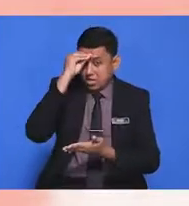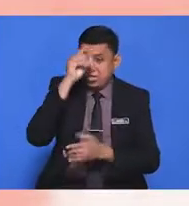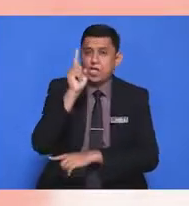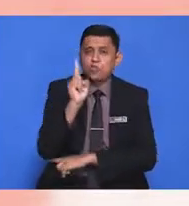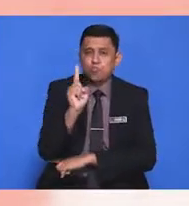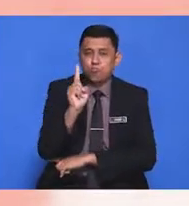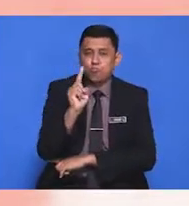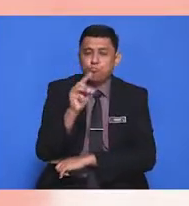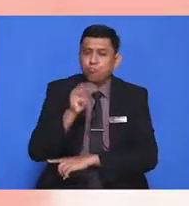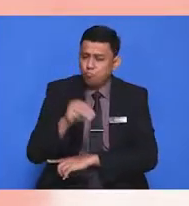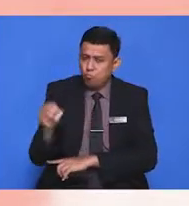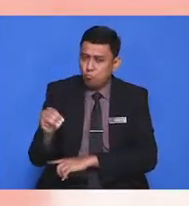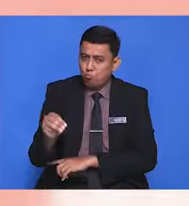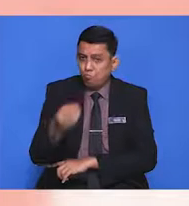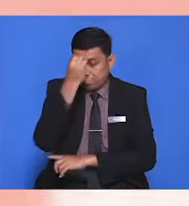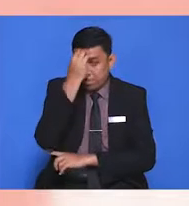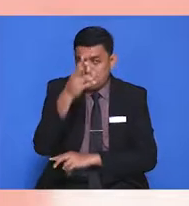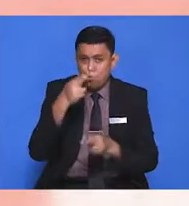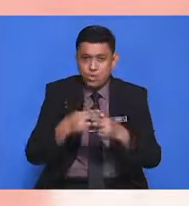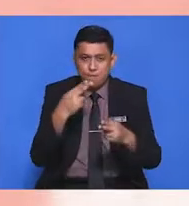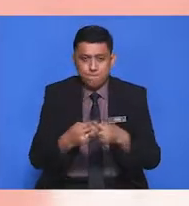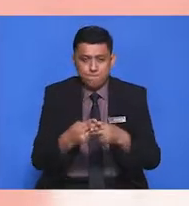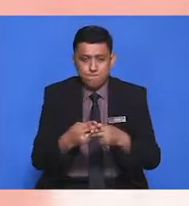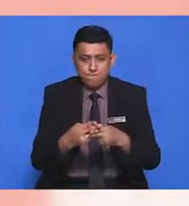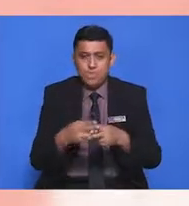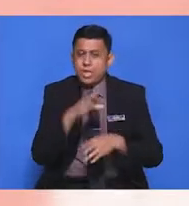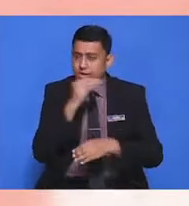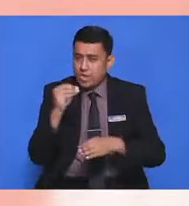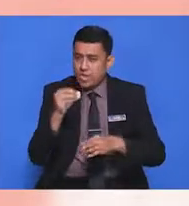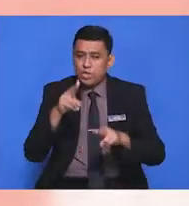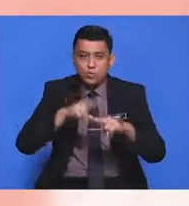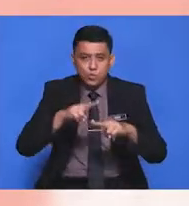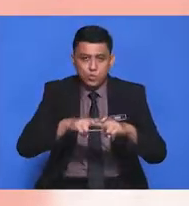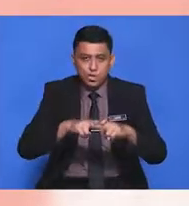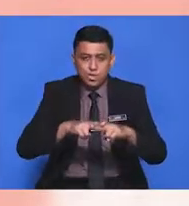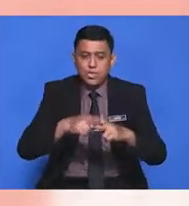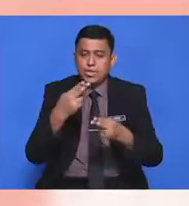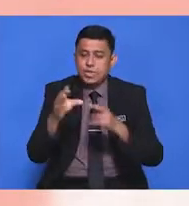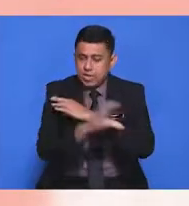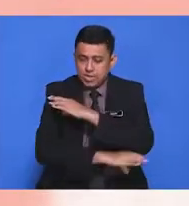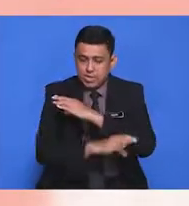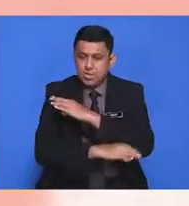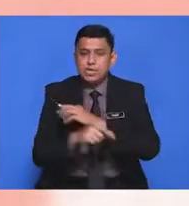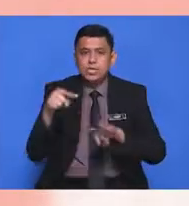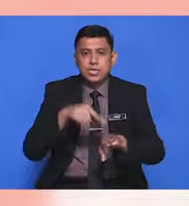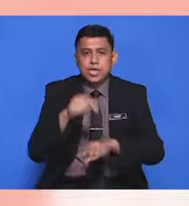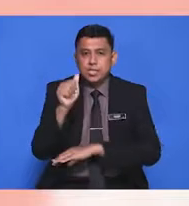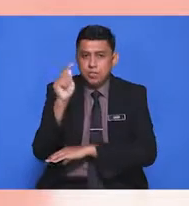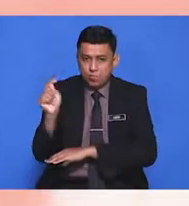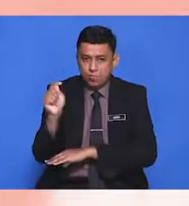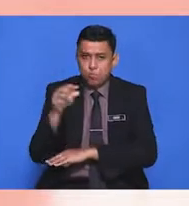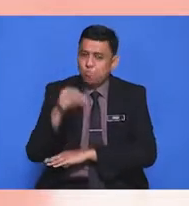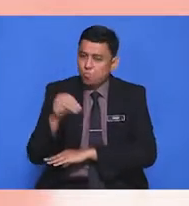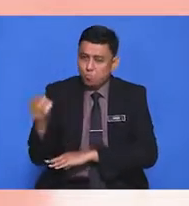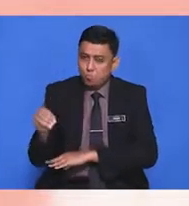1. Murid-murid boleh menyatakan nama dan kedudukan negara-negara di Asia Tenggara. 2.